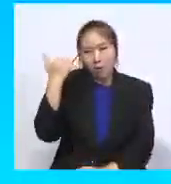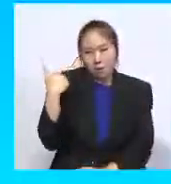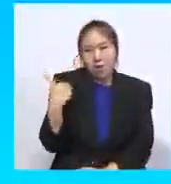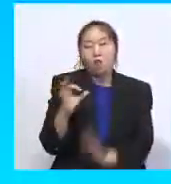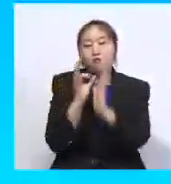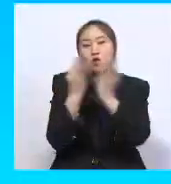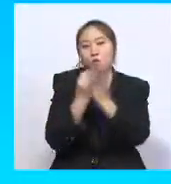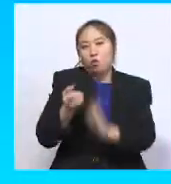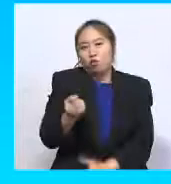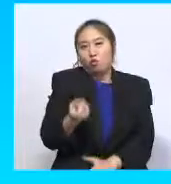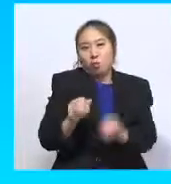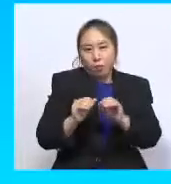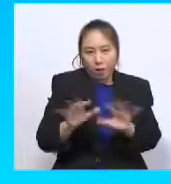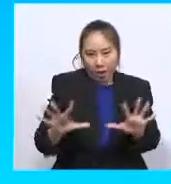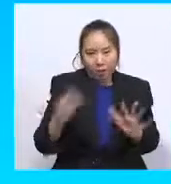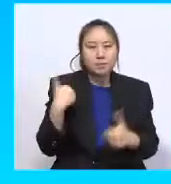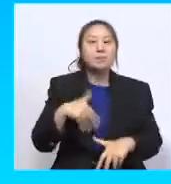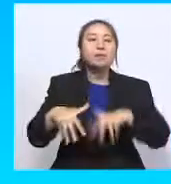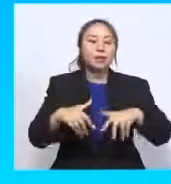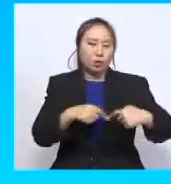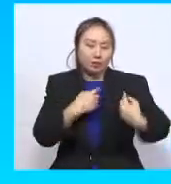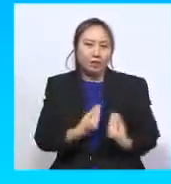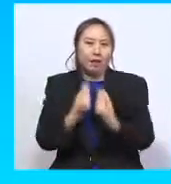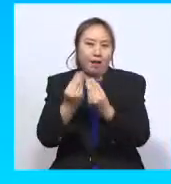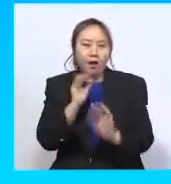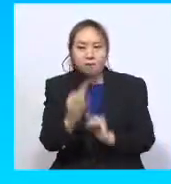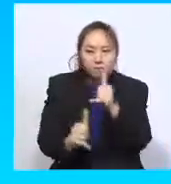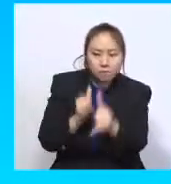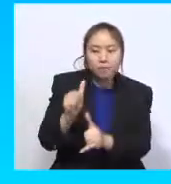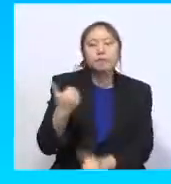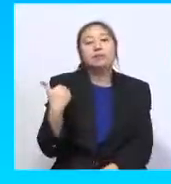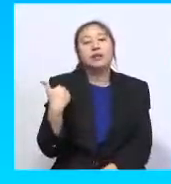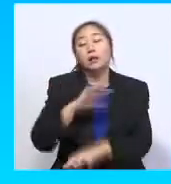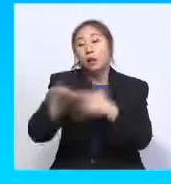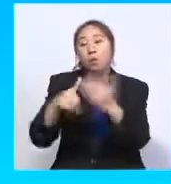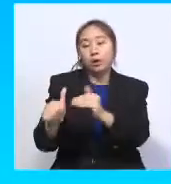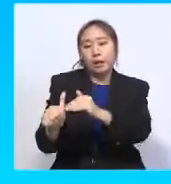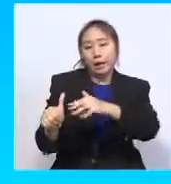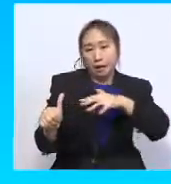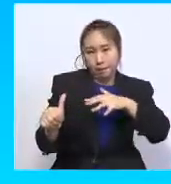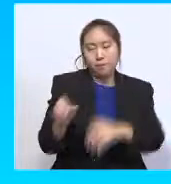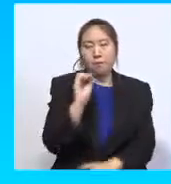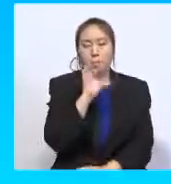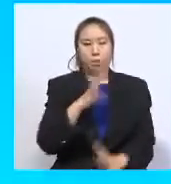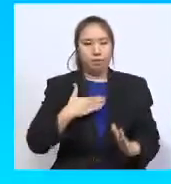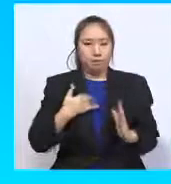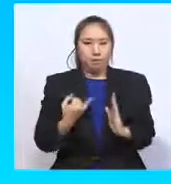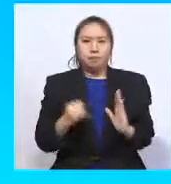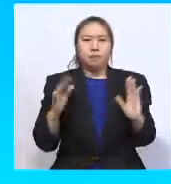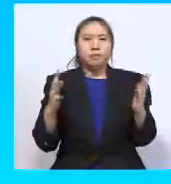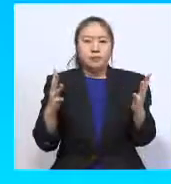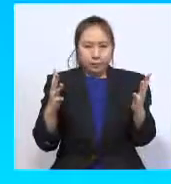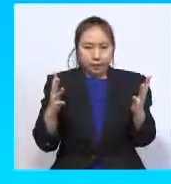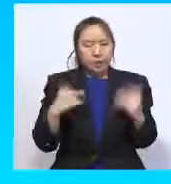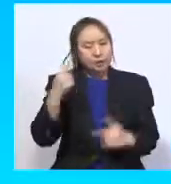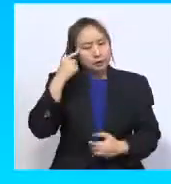ไลฟ์สดนะครับใน Facebook โดยมีประชาชนเดินทางมาให้กำลังใจขณะที่แกนนำทั้งหมดนะครับต่างยืนยันความบริสุทธิ์ใจนะครับในการแสด